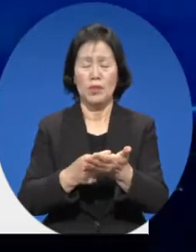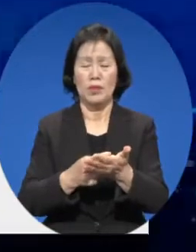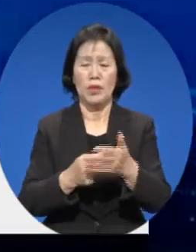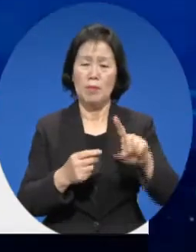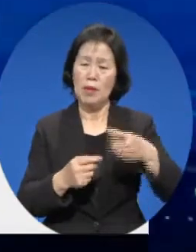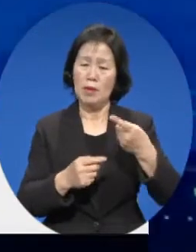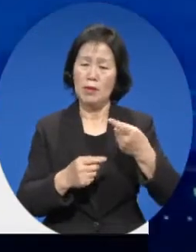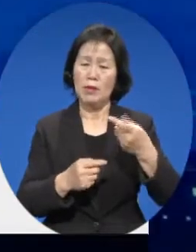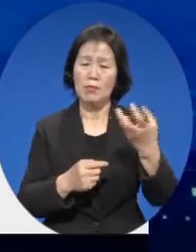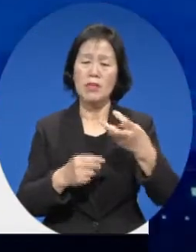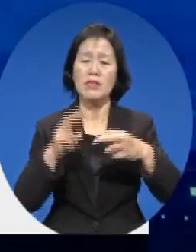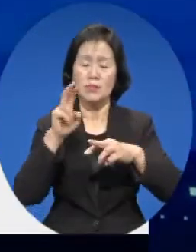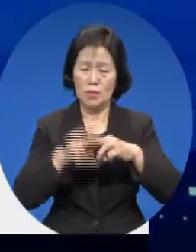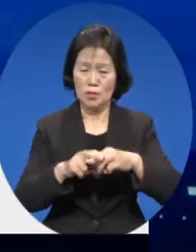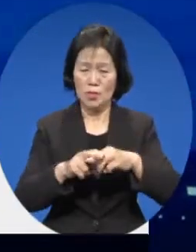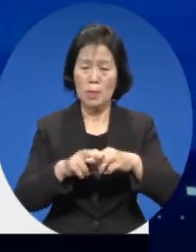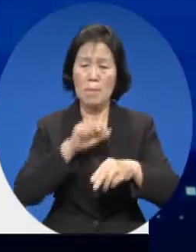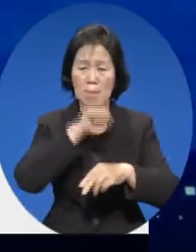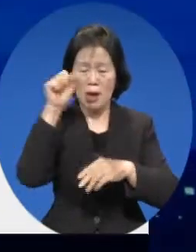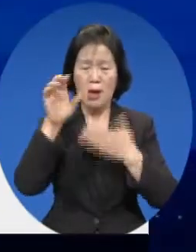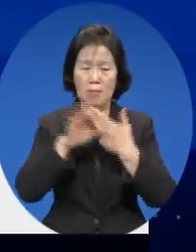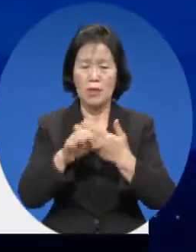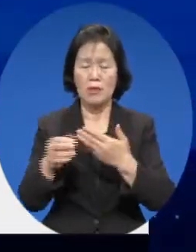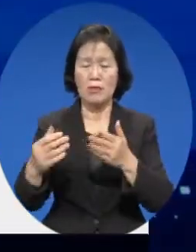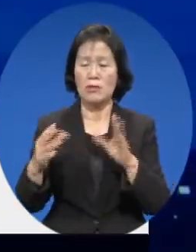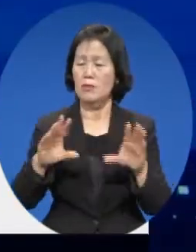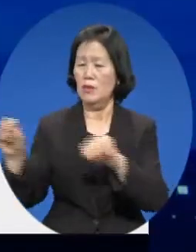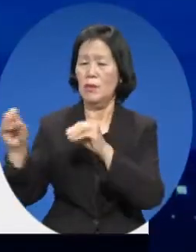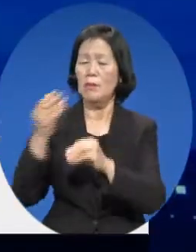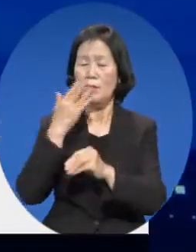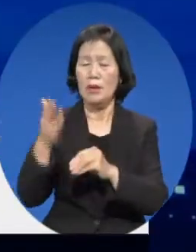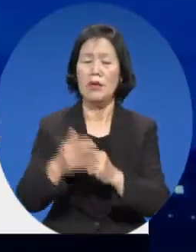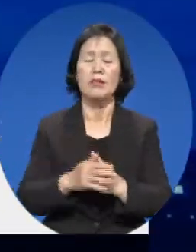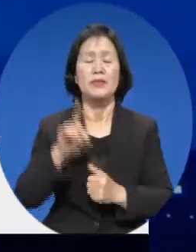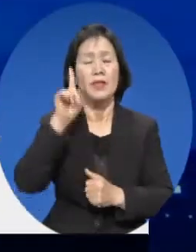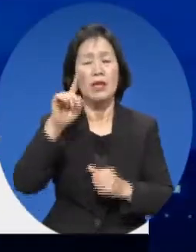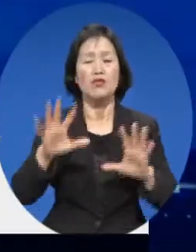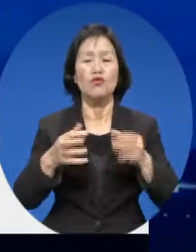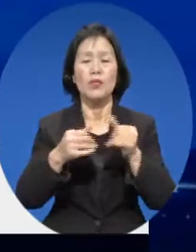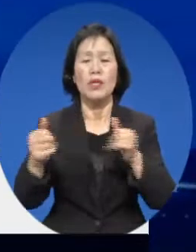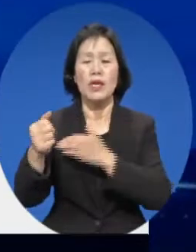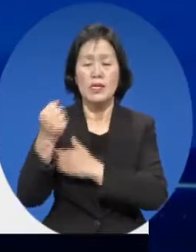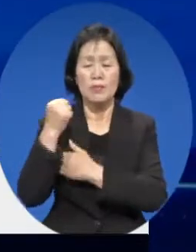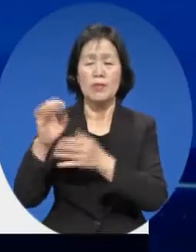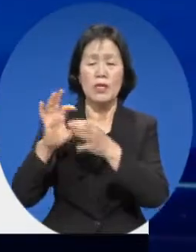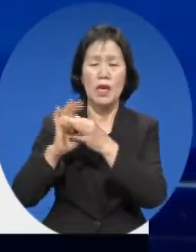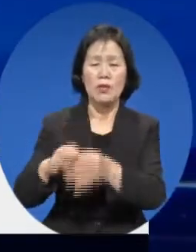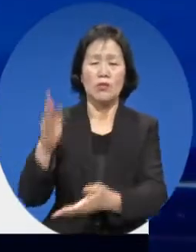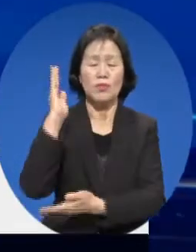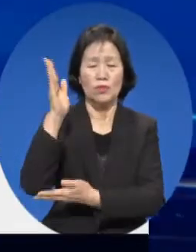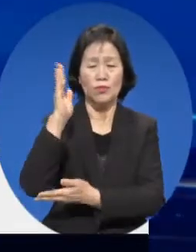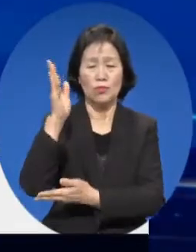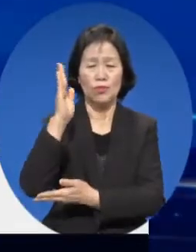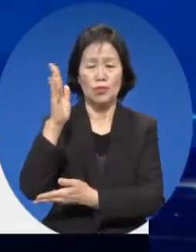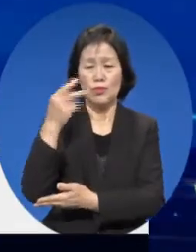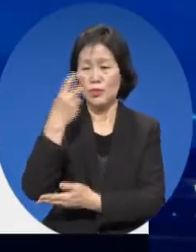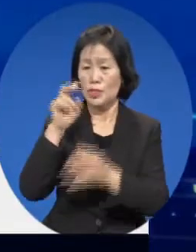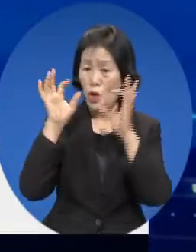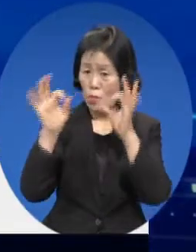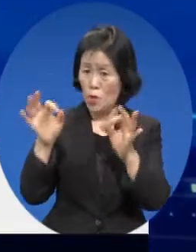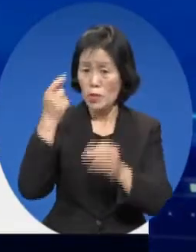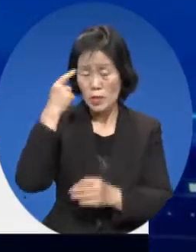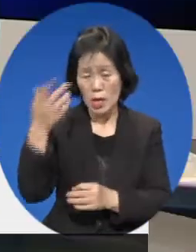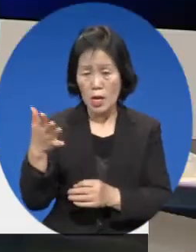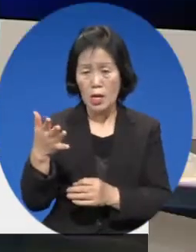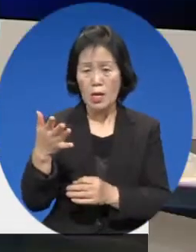어디는 일을 막을 수 있습니다 민주당은 내일 일을 이 국민의 힘은 계속해서 클리 버스트 하는 것을 시켜 볼까요 아니면은